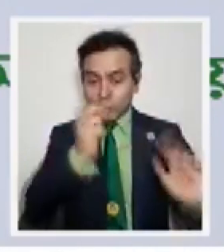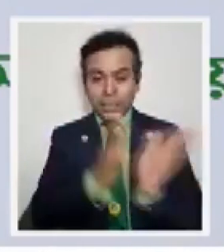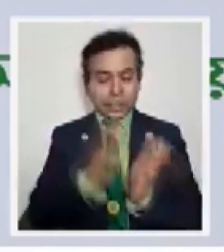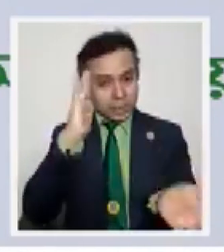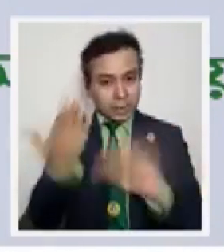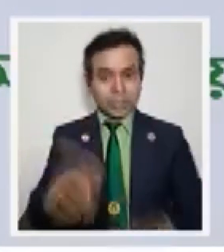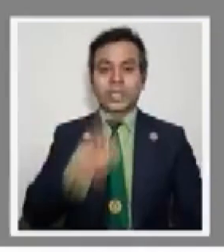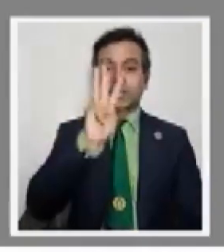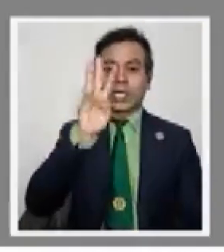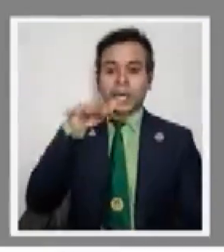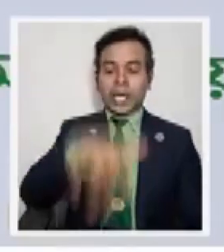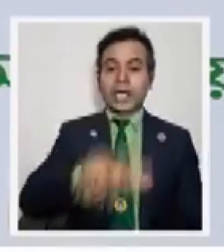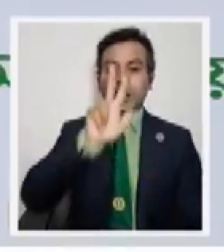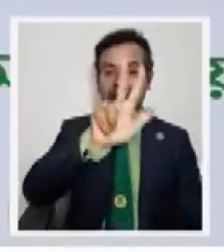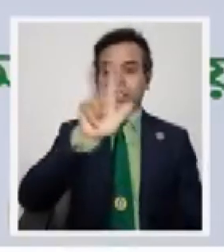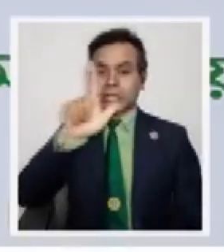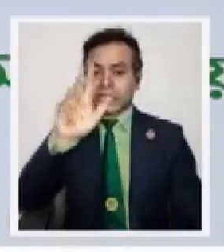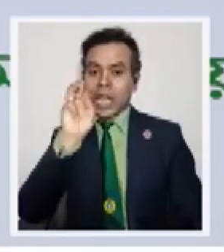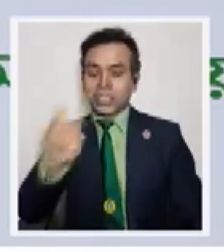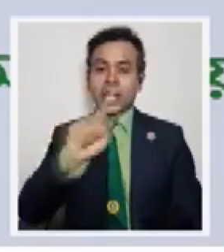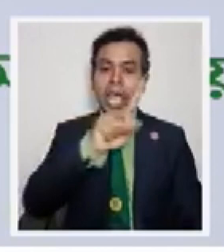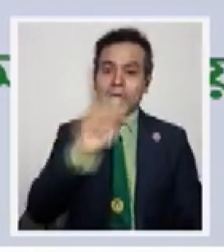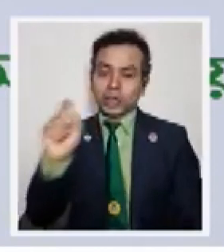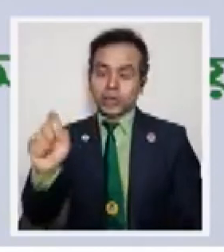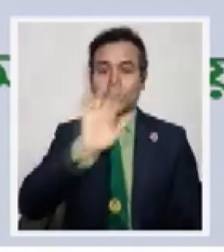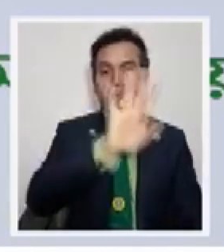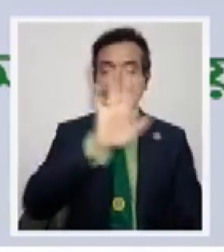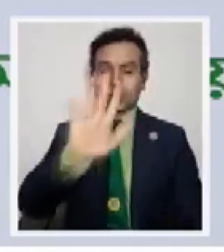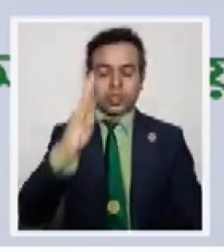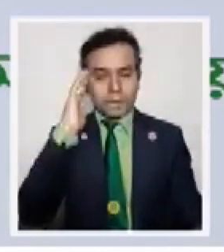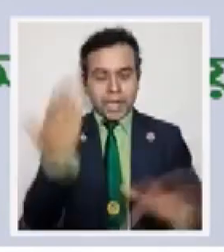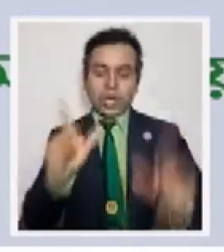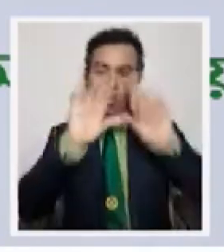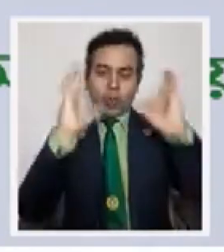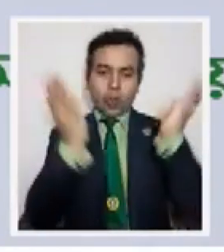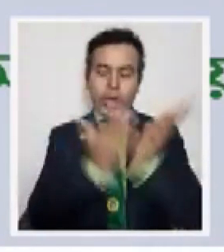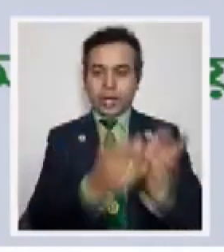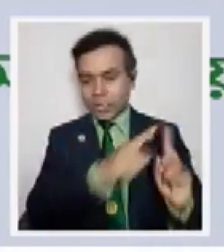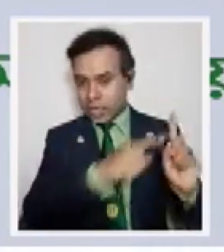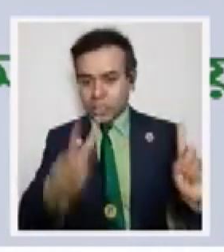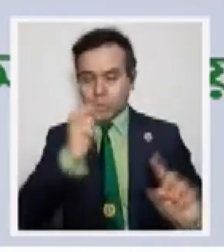65,35,300 করেছেন 24 ঘন্টায় 4,288 জন এবং এ পর্যন্ত